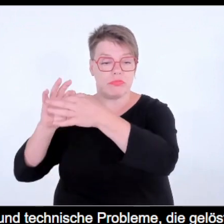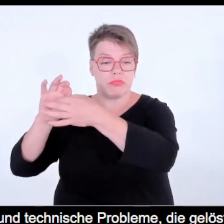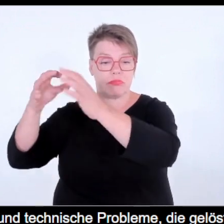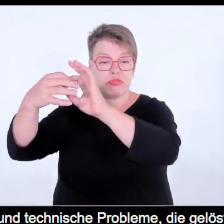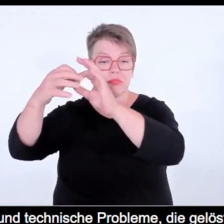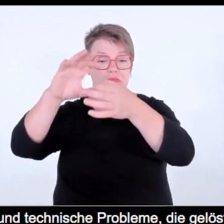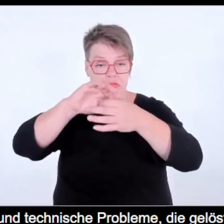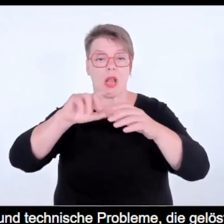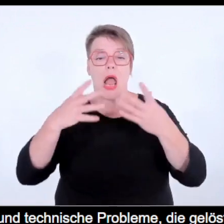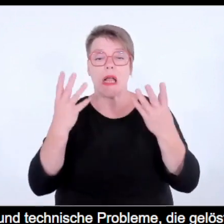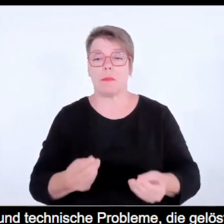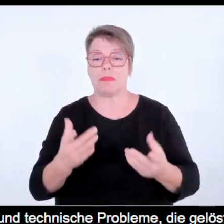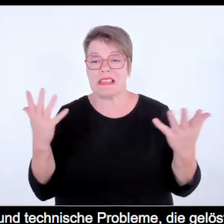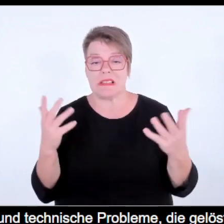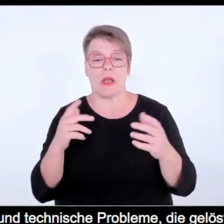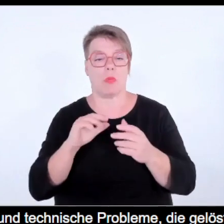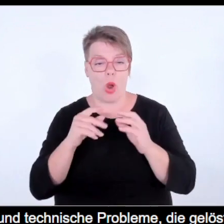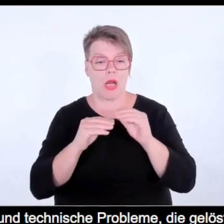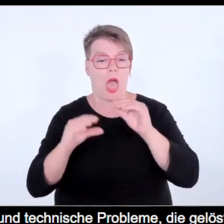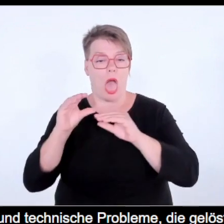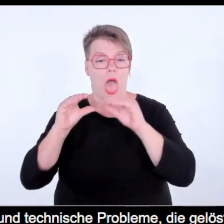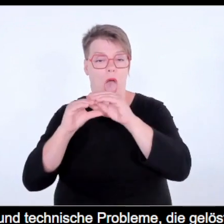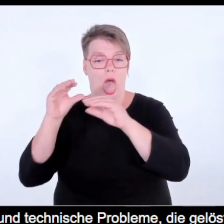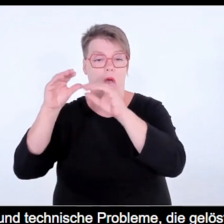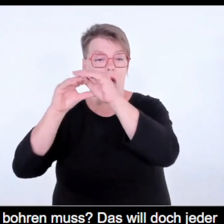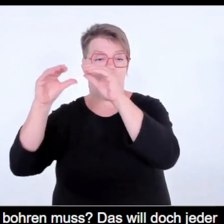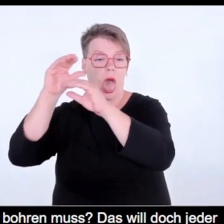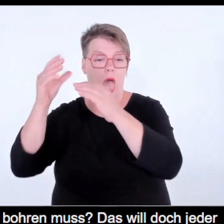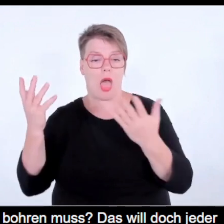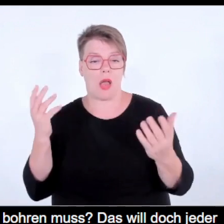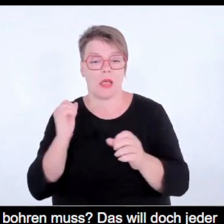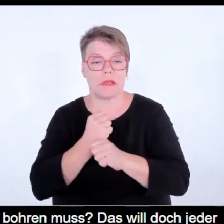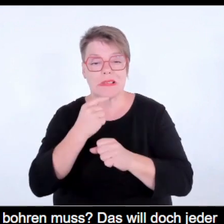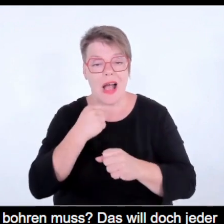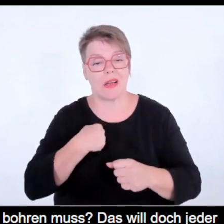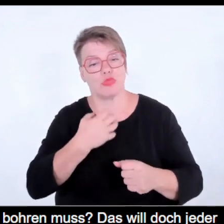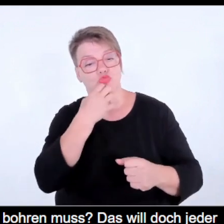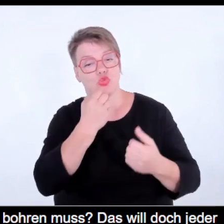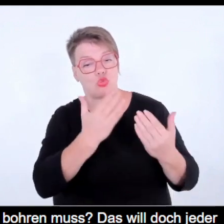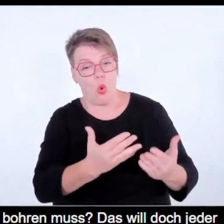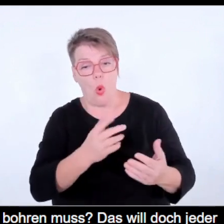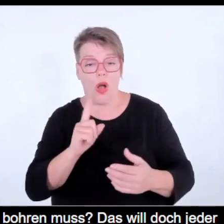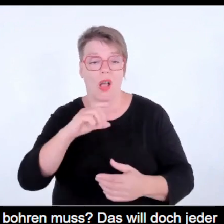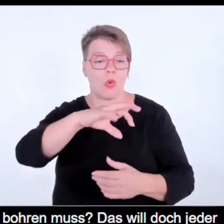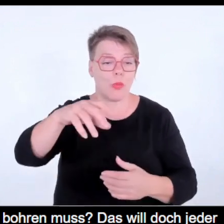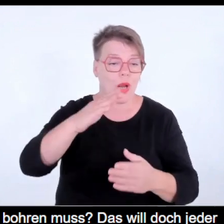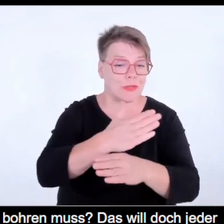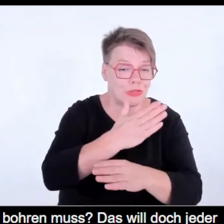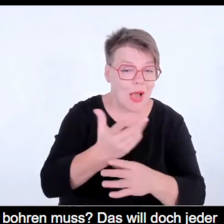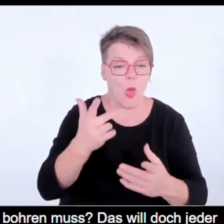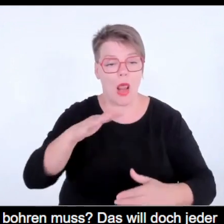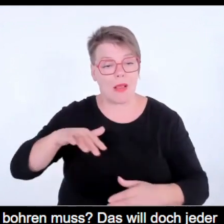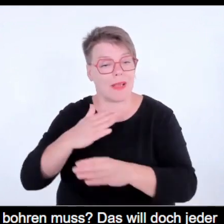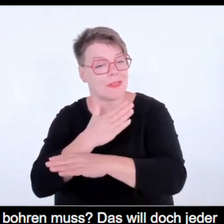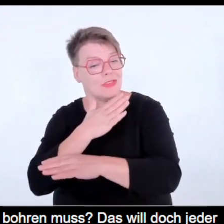Also Florian Herrmann könnte das nochmal ergänzen vielleicht, wie schwer und prozessual das ist. Und da sich auch nur Juristen damit beschäftigen, wird es dann auch nicht klarer. Verstehen Sie?